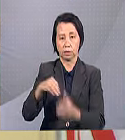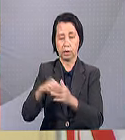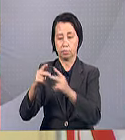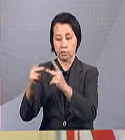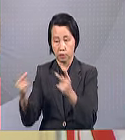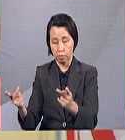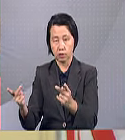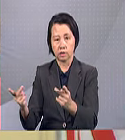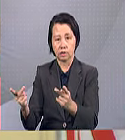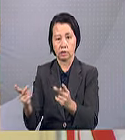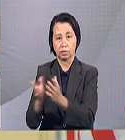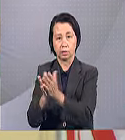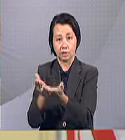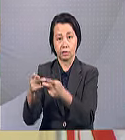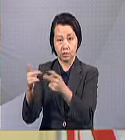kitabnya